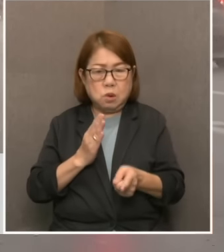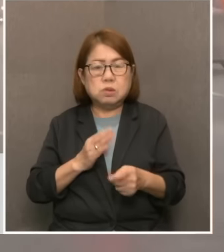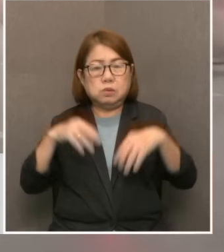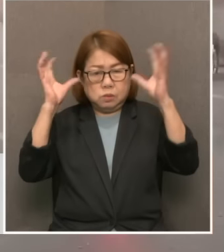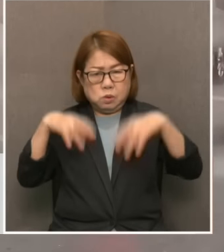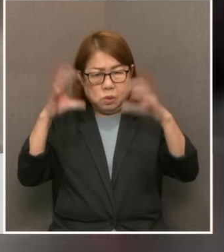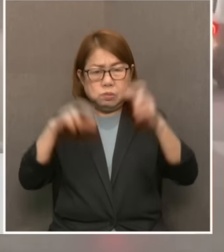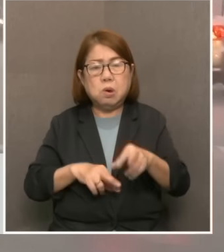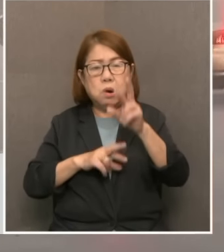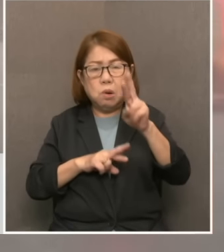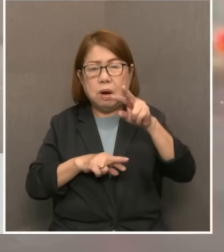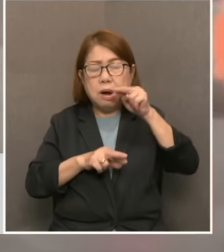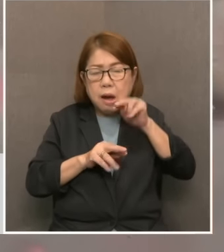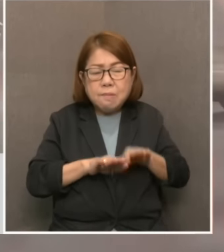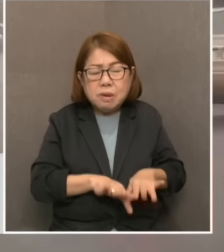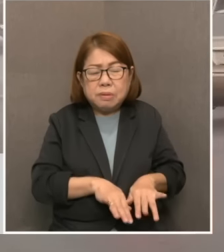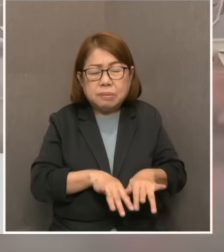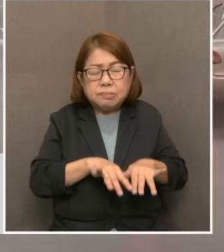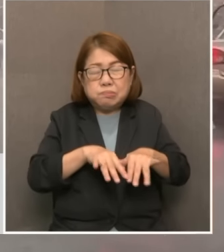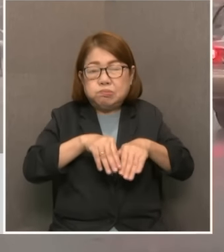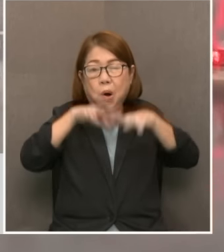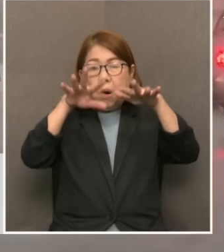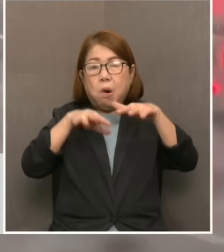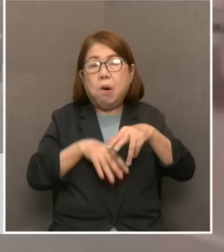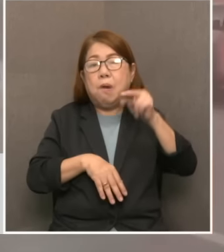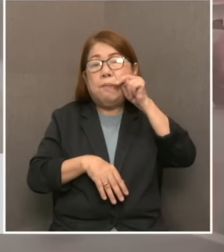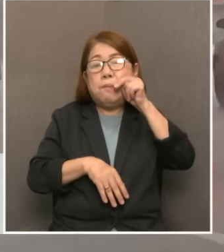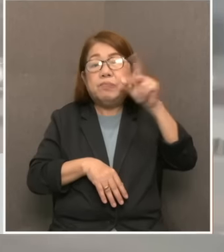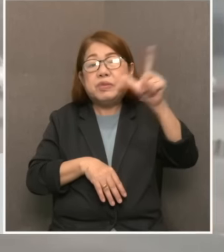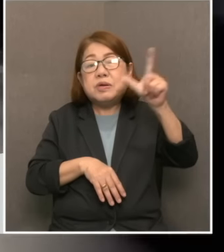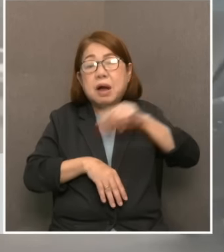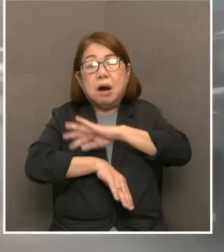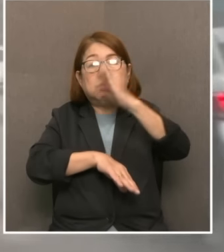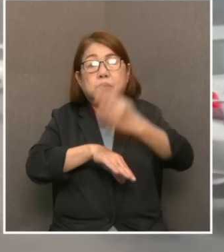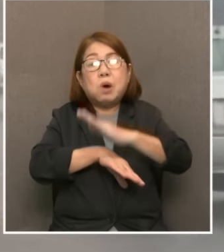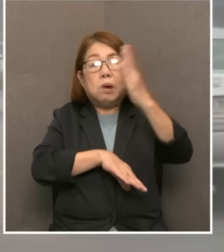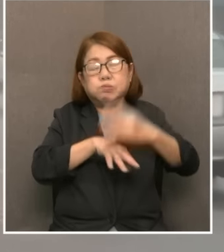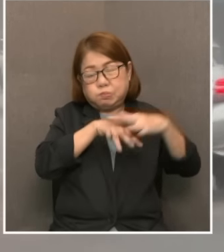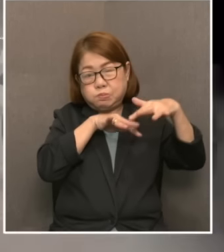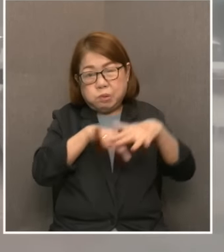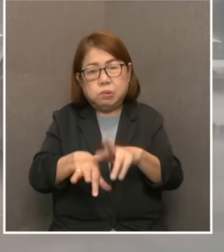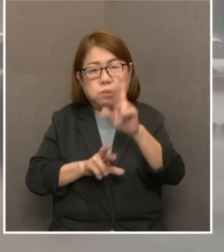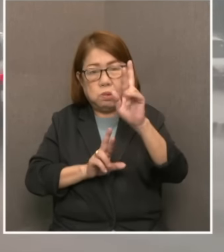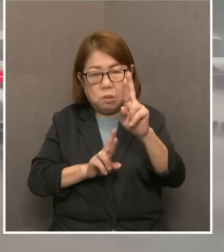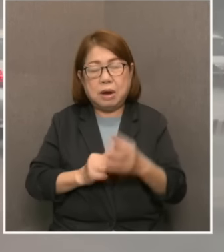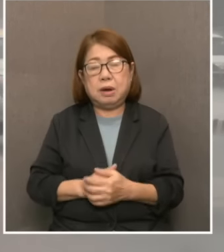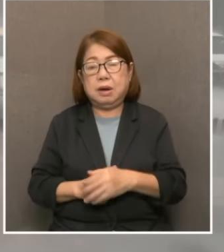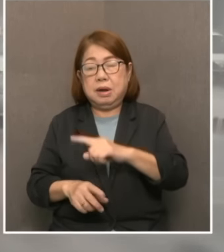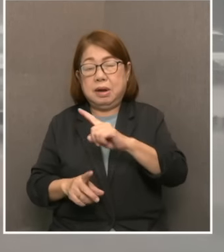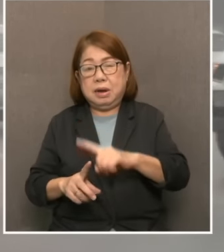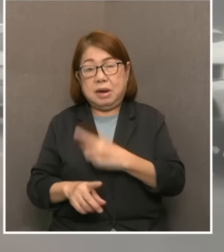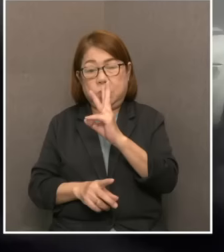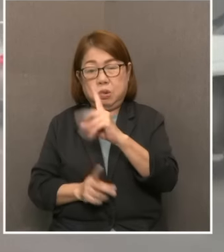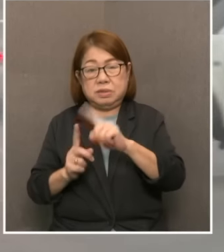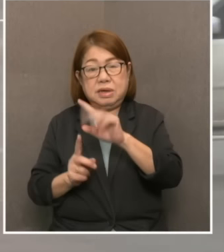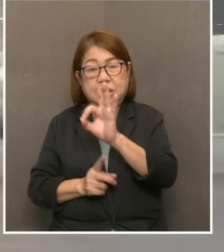ตกสาสม อาธรรมให้เกิดน้ทวมฉับพลัน น้ำปาหลายหากได้ส่นในช่งวนที่ 9-15 มิทุนายนี้จะมี